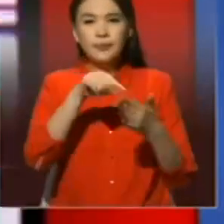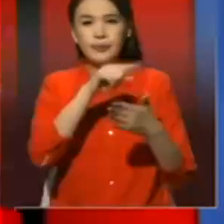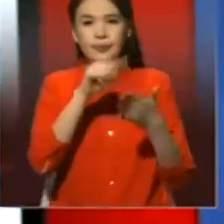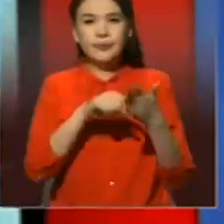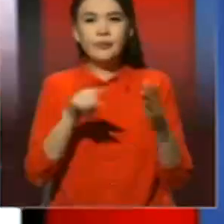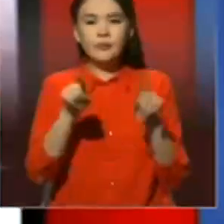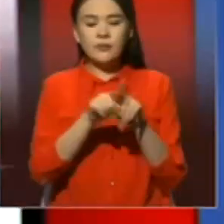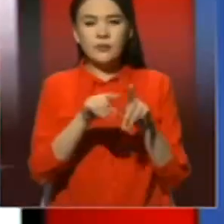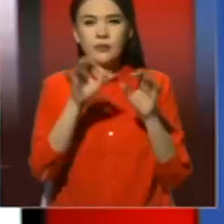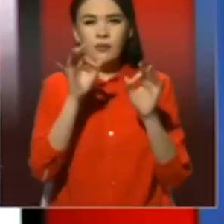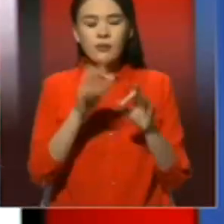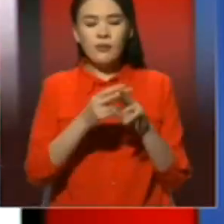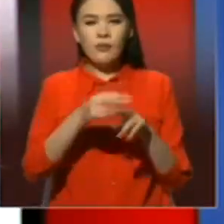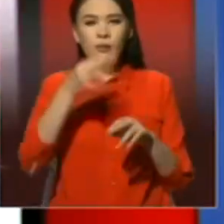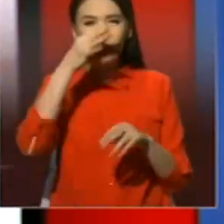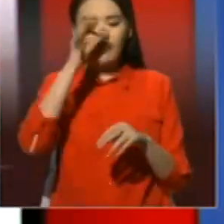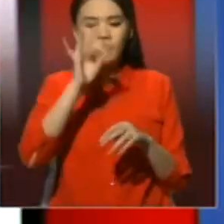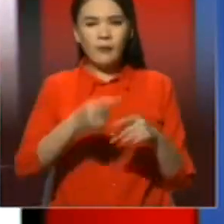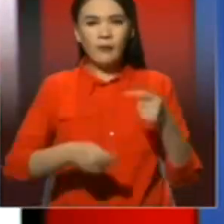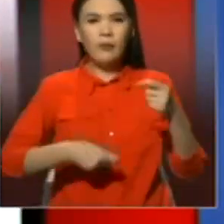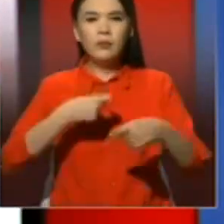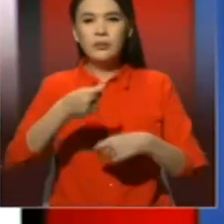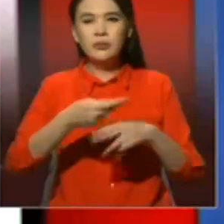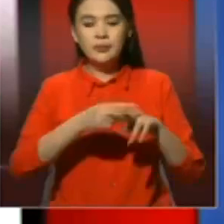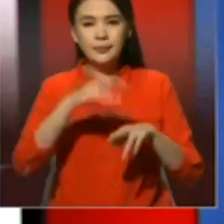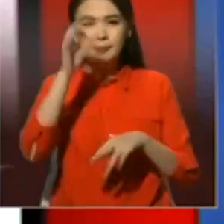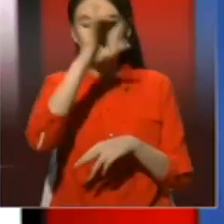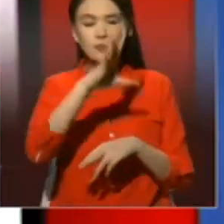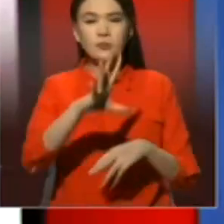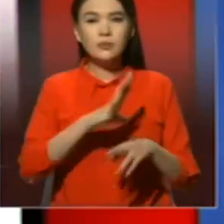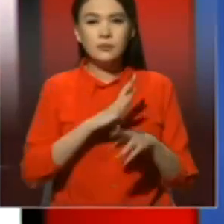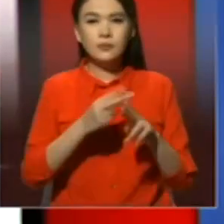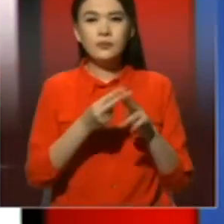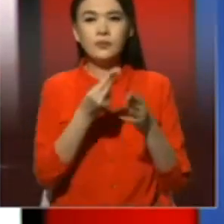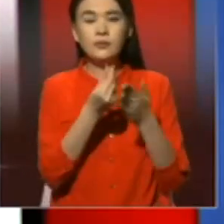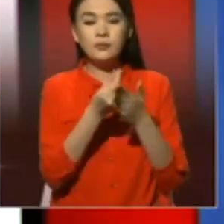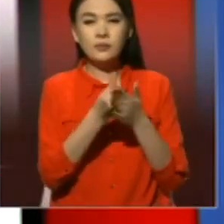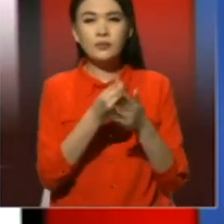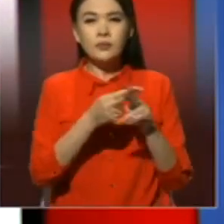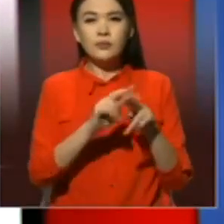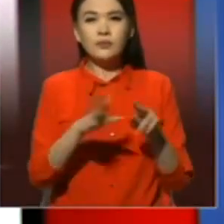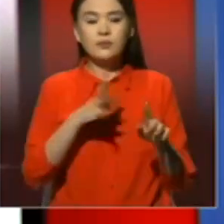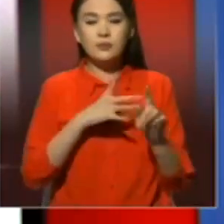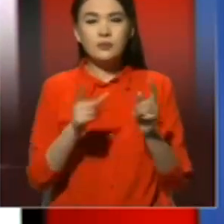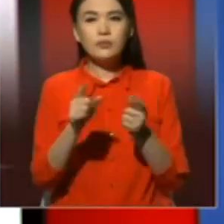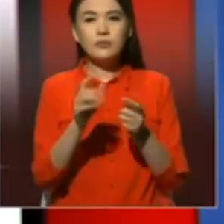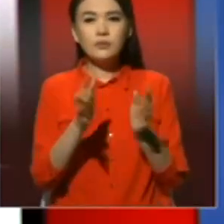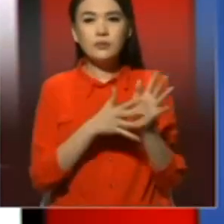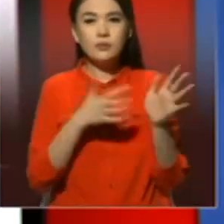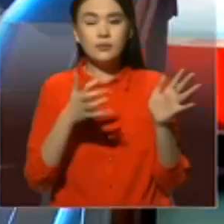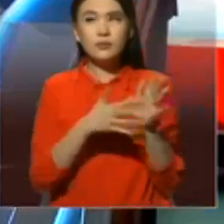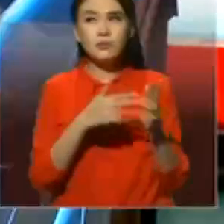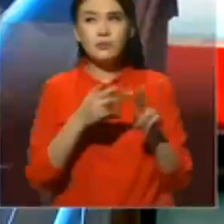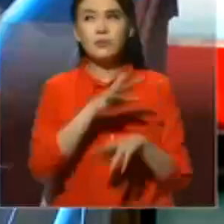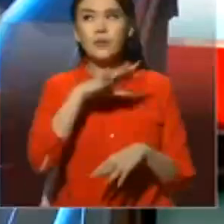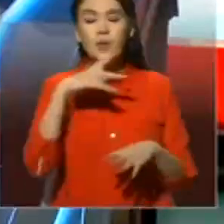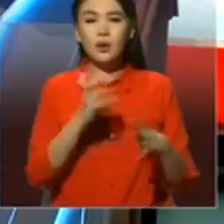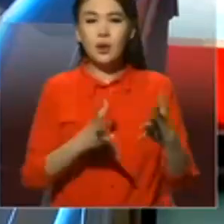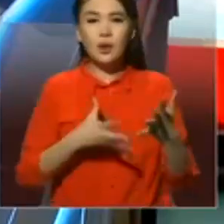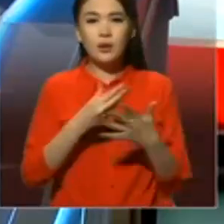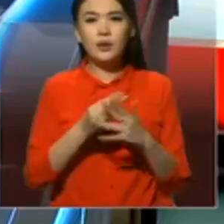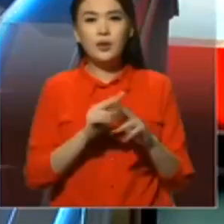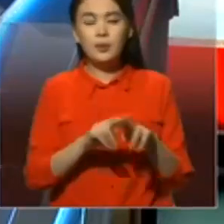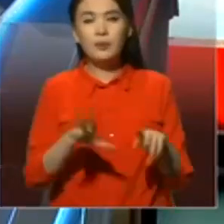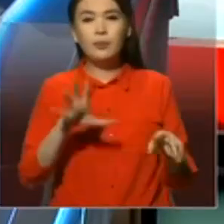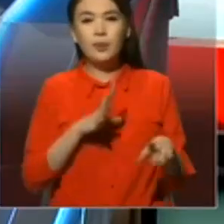айттыңыз. Тәжірибе алмасуға алаңдарды болмауы бір жағы осы қаржының жетіспеушілігінде. Ассамблеяға көп ақша берілетін болса, конечно, олар